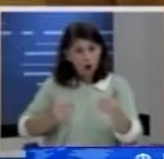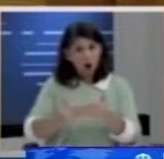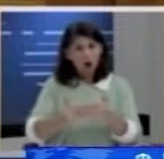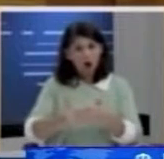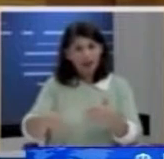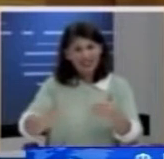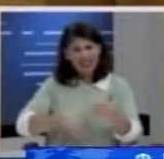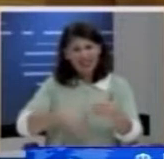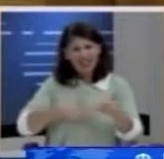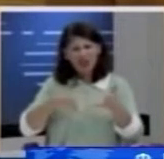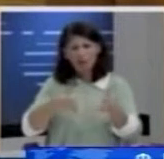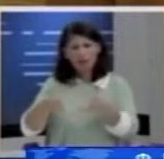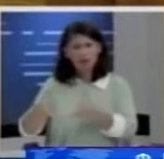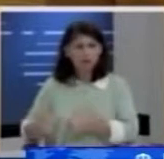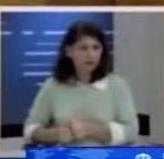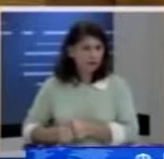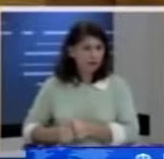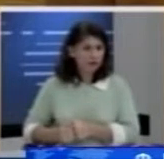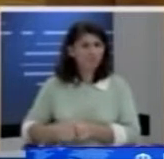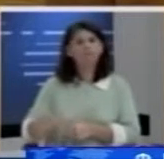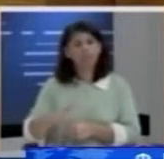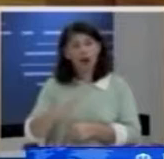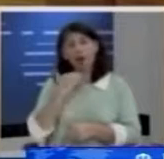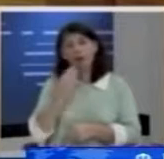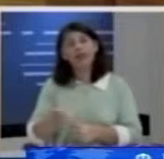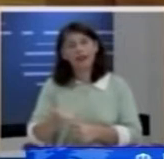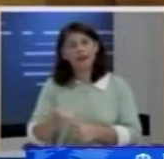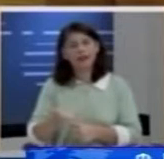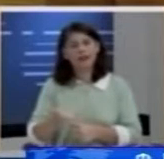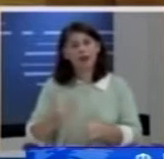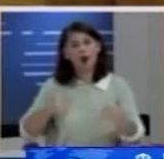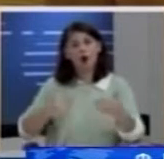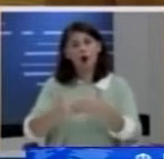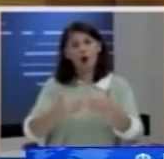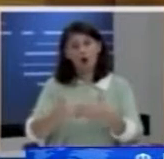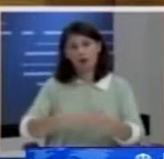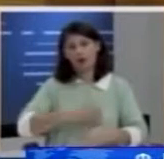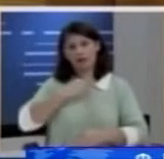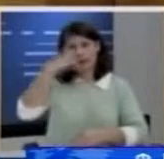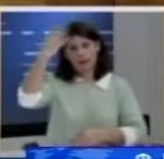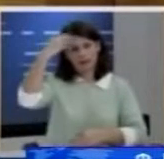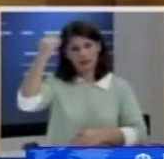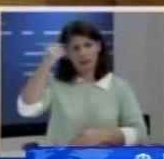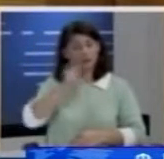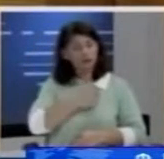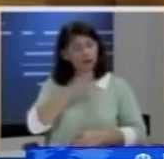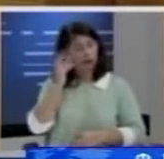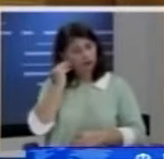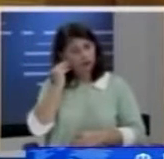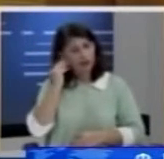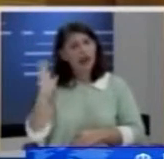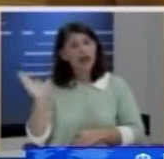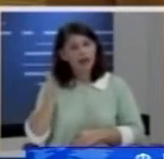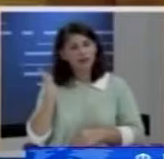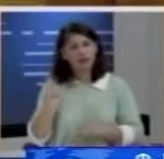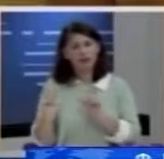στη γελιοποίηση? Προφανώς όχι, κύριε Τσίπρα. Και πιστεύω ότι με ακούτε, έστω